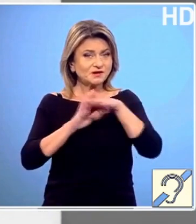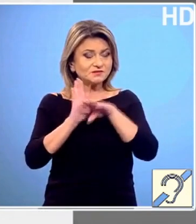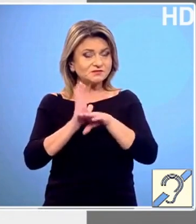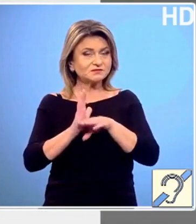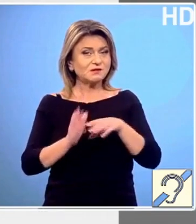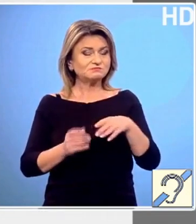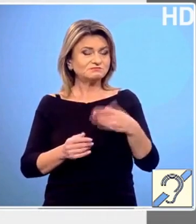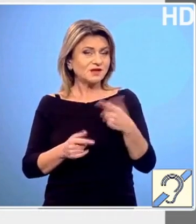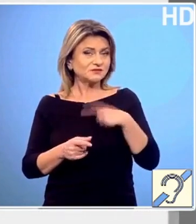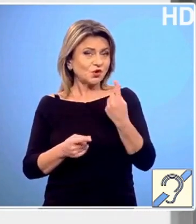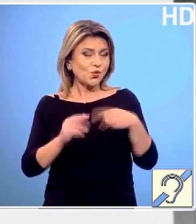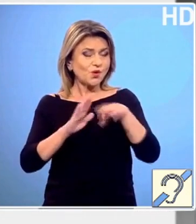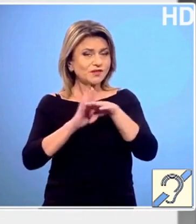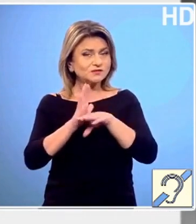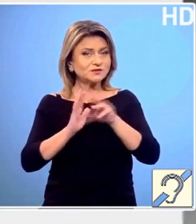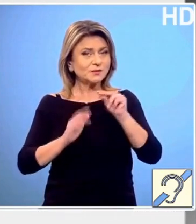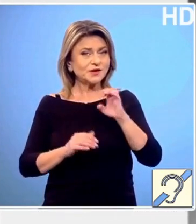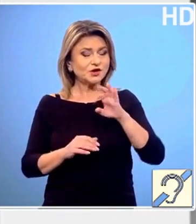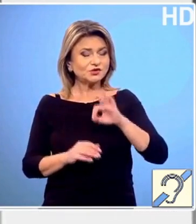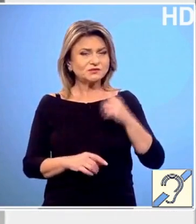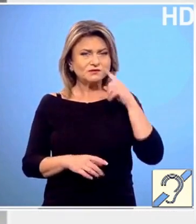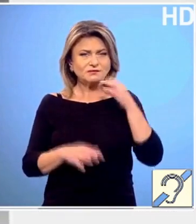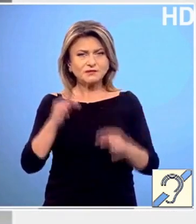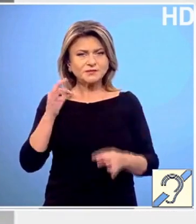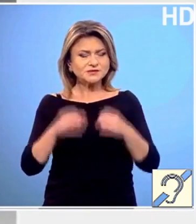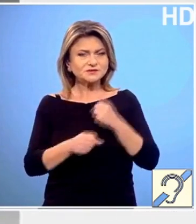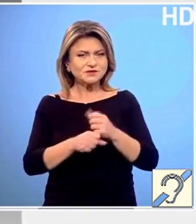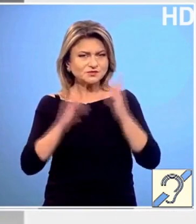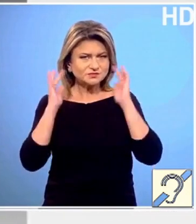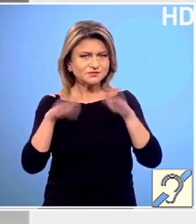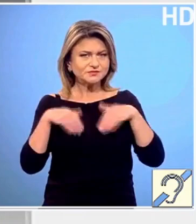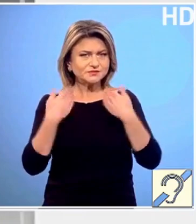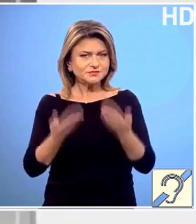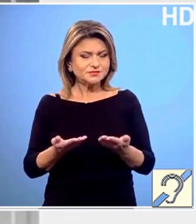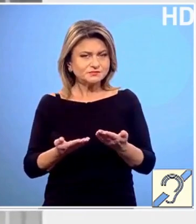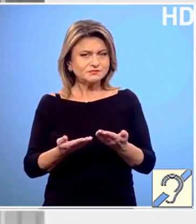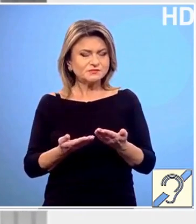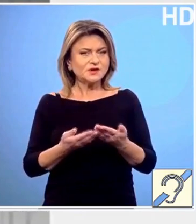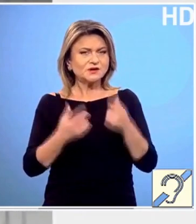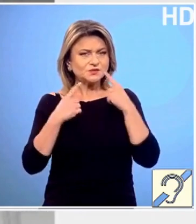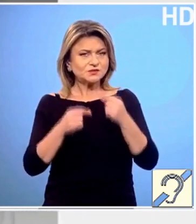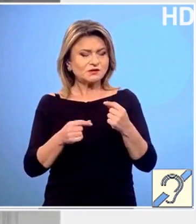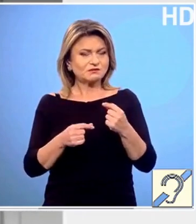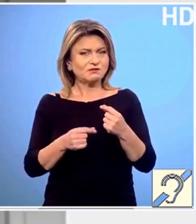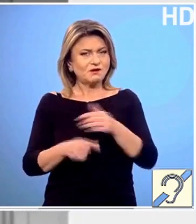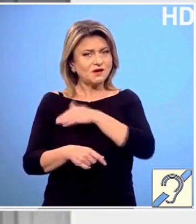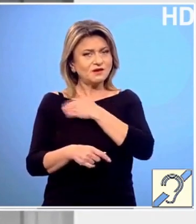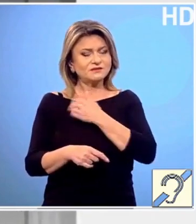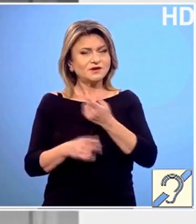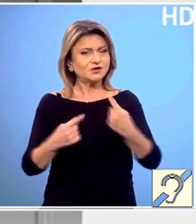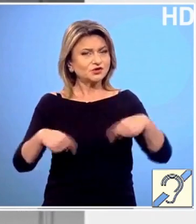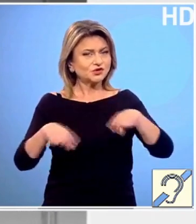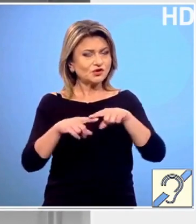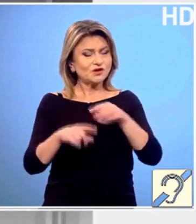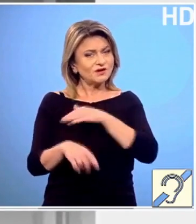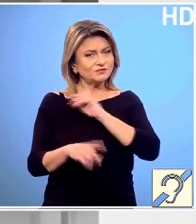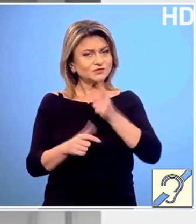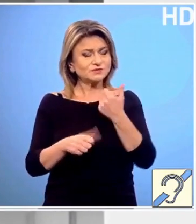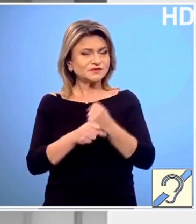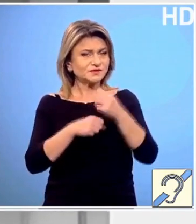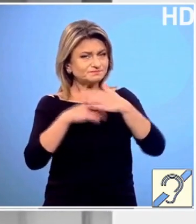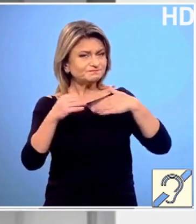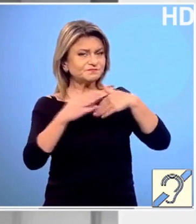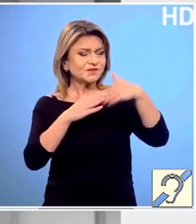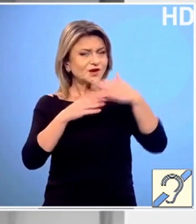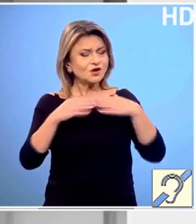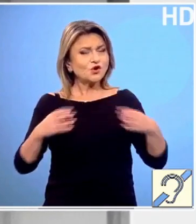pilot și este pentru prima oară când ne-am gândit să premiem cu adevărat inițiativele elevilor și să ne axăm pe modul în care noi ca și elevi putem clădi o comunitate